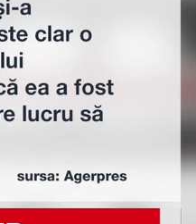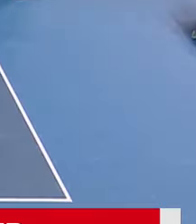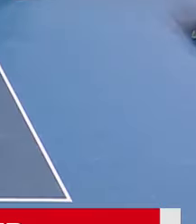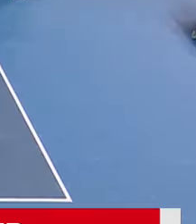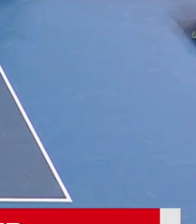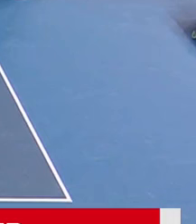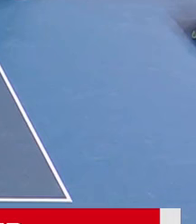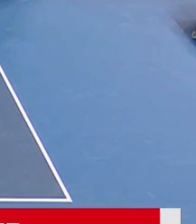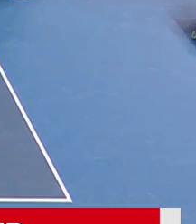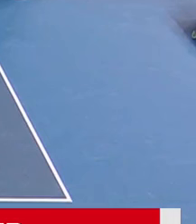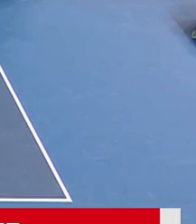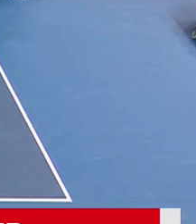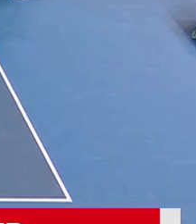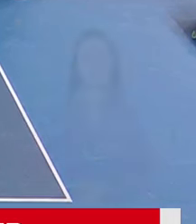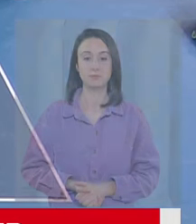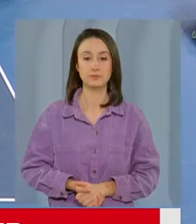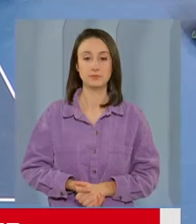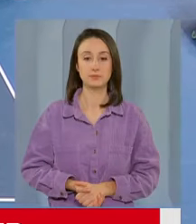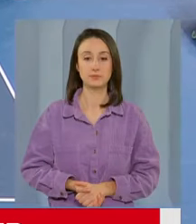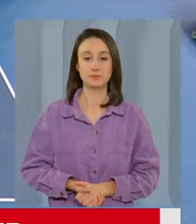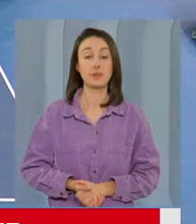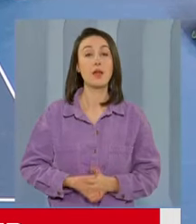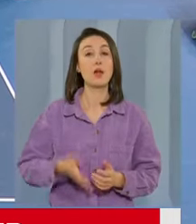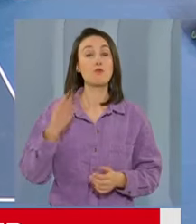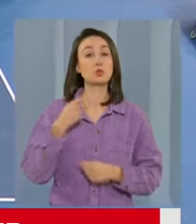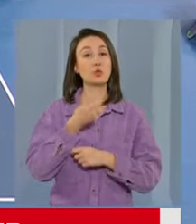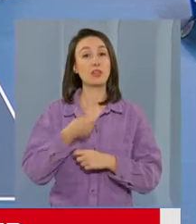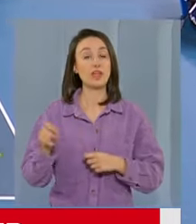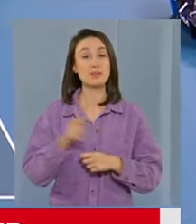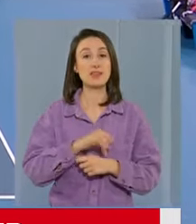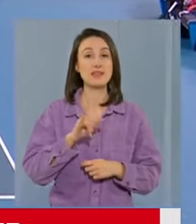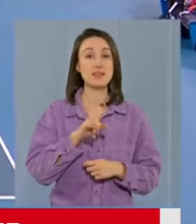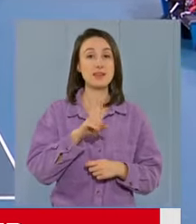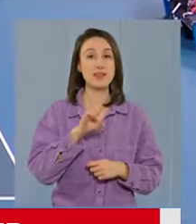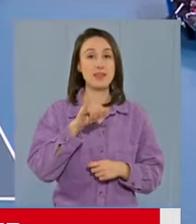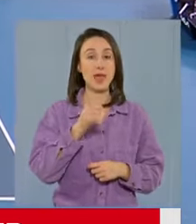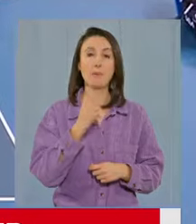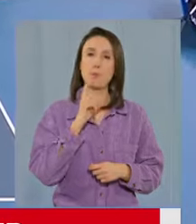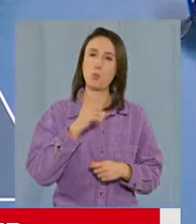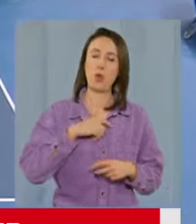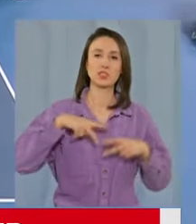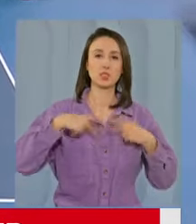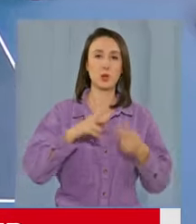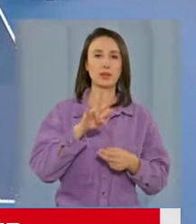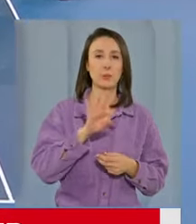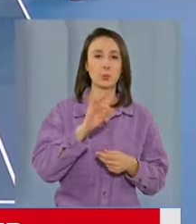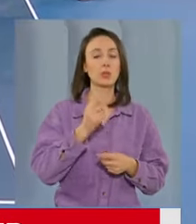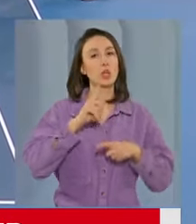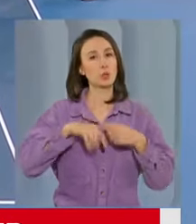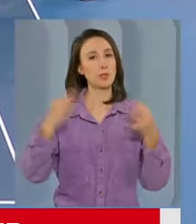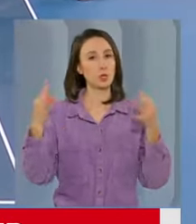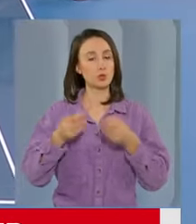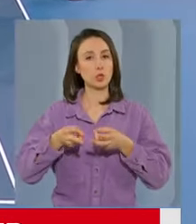Elisabeta Lipă. Fostul tenismen Ilie Năstase este de părere că Simona Halep, care poate reveni în circuitul WTA după